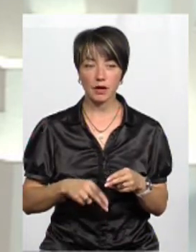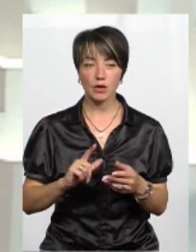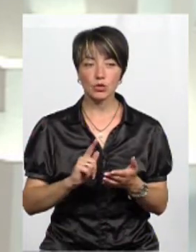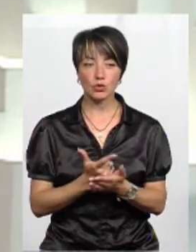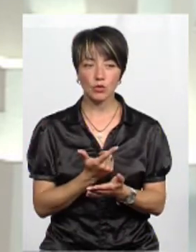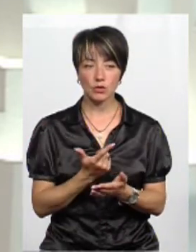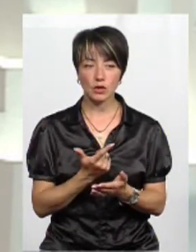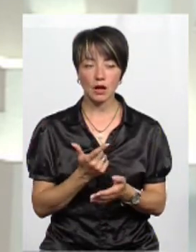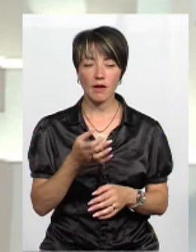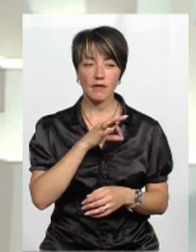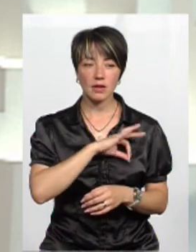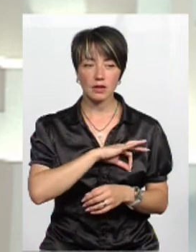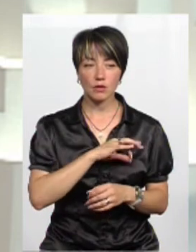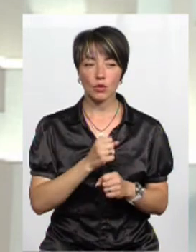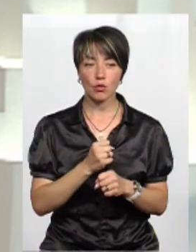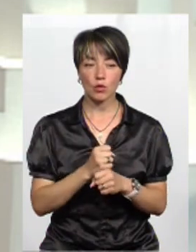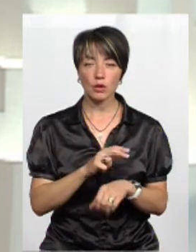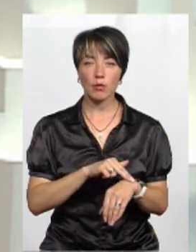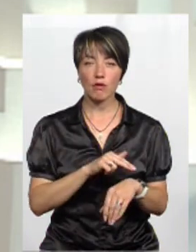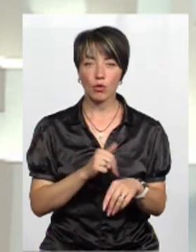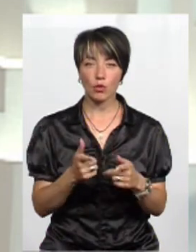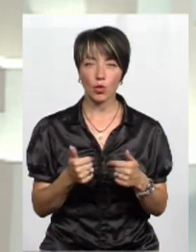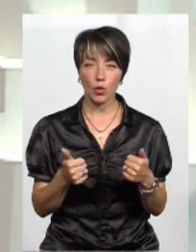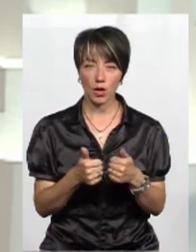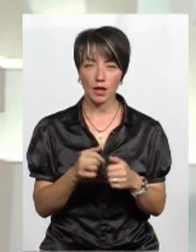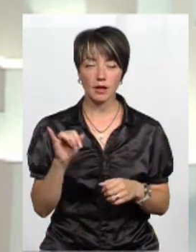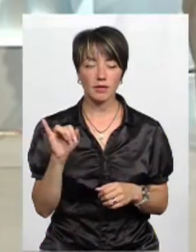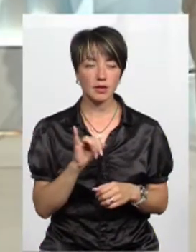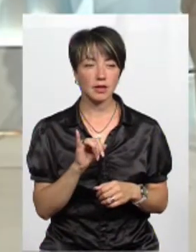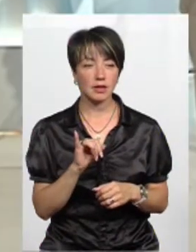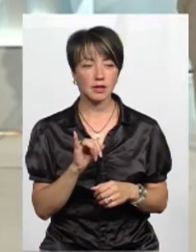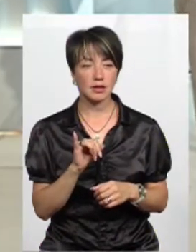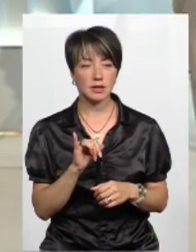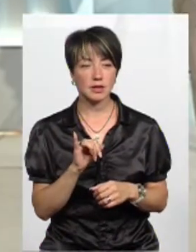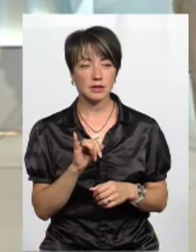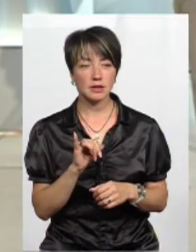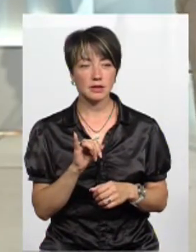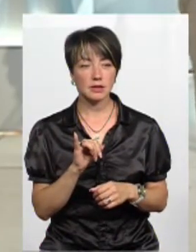знову ж таки, ефективною роботою правоохоронних органів та